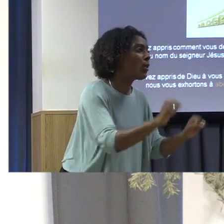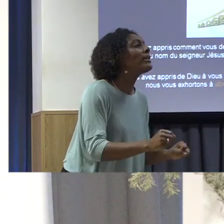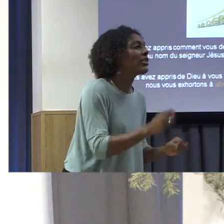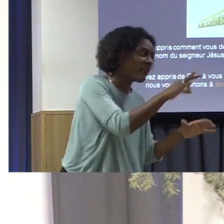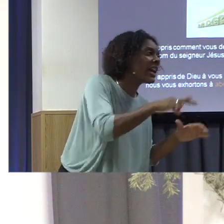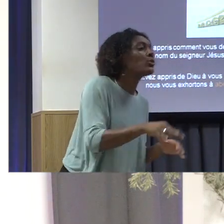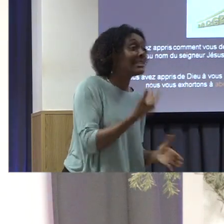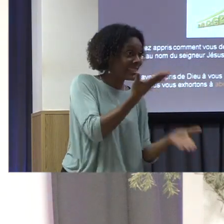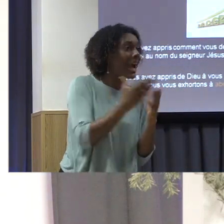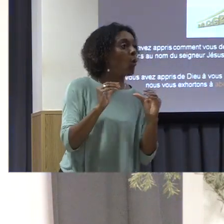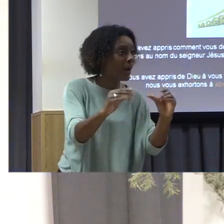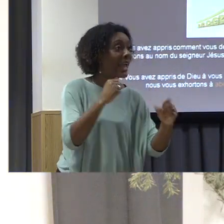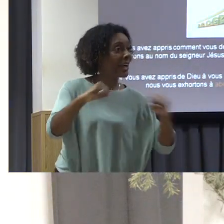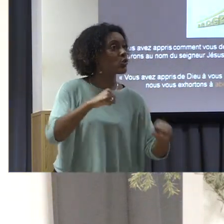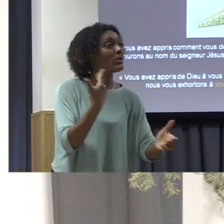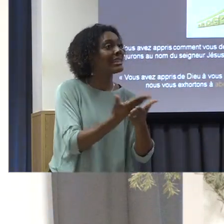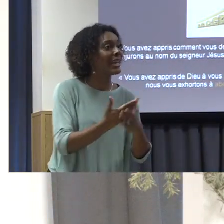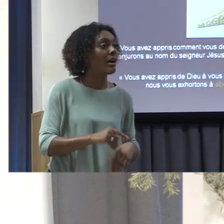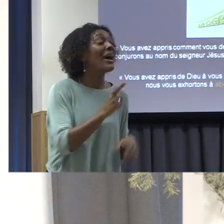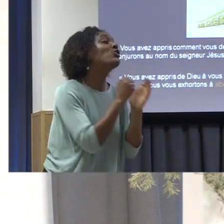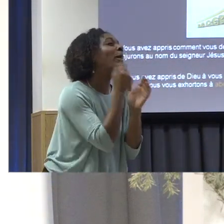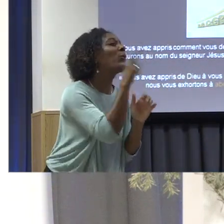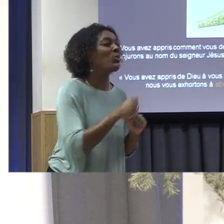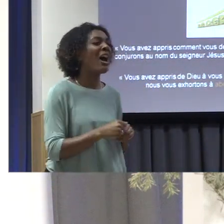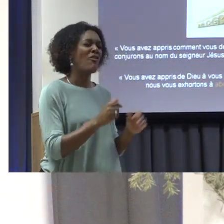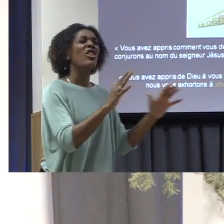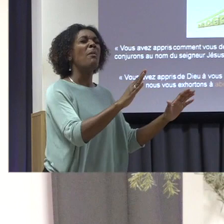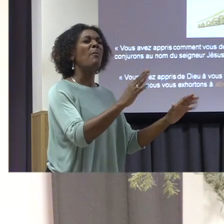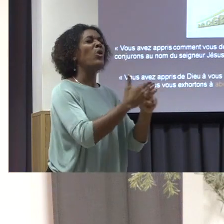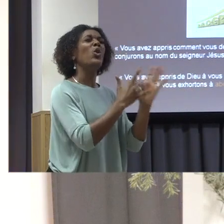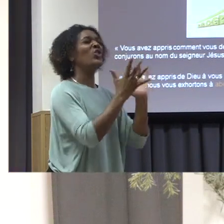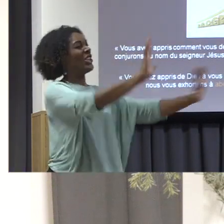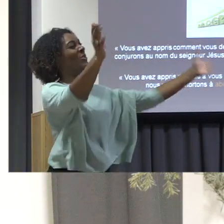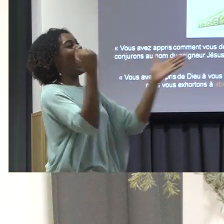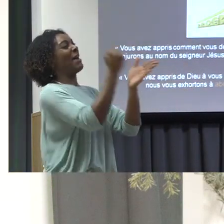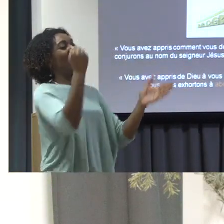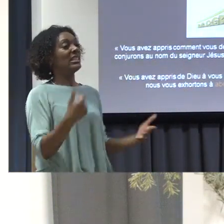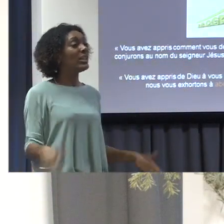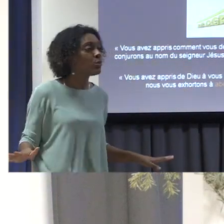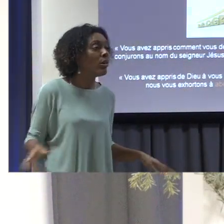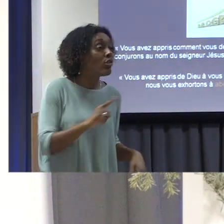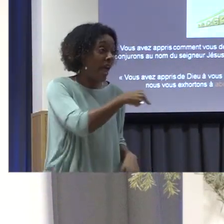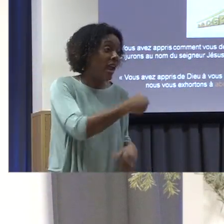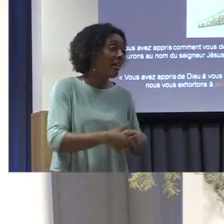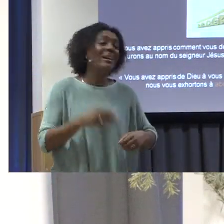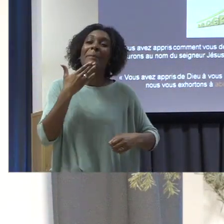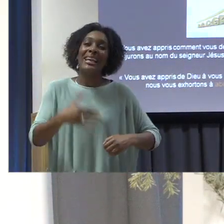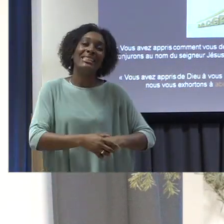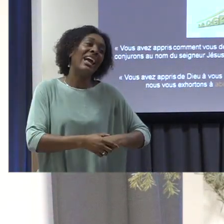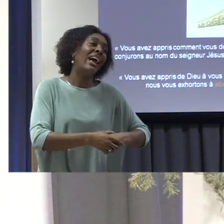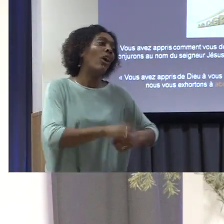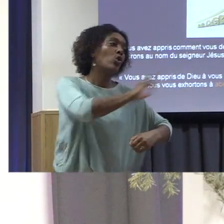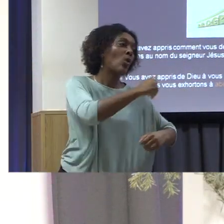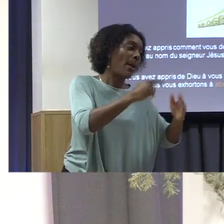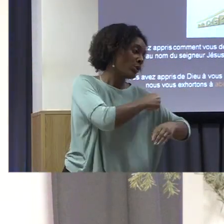concrets et à abonder de plus en plus dans l'amour, à manifester de plus en plus qu'ils ont envie de plaire à